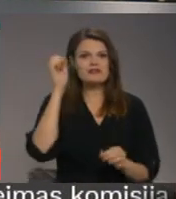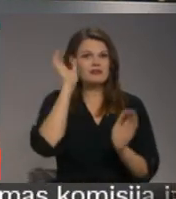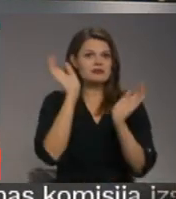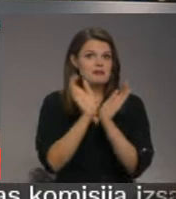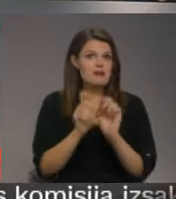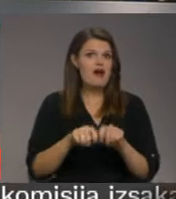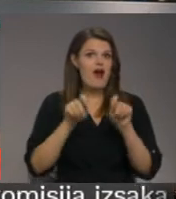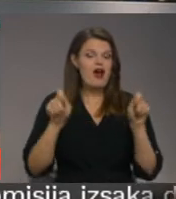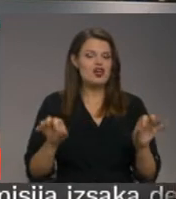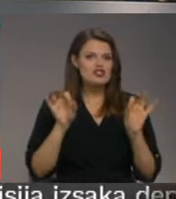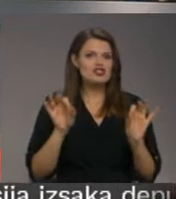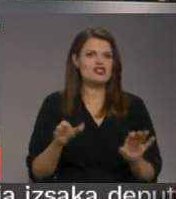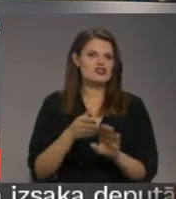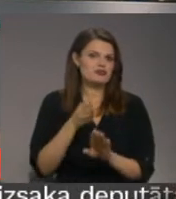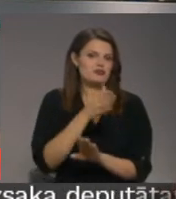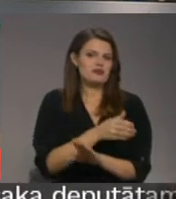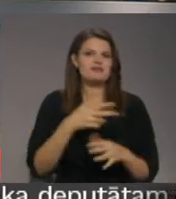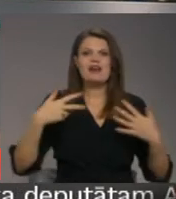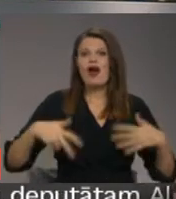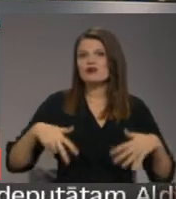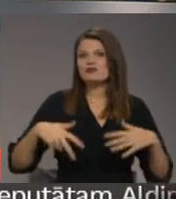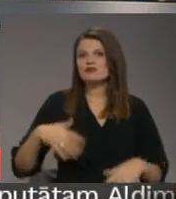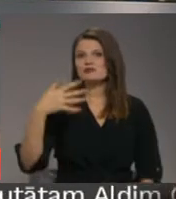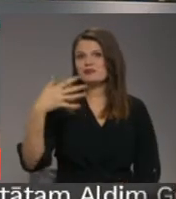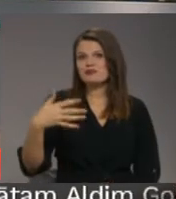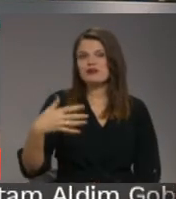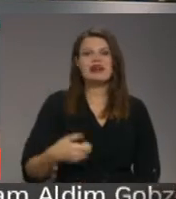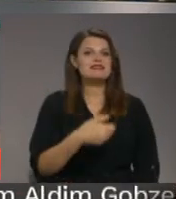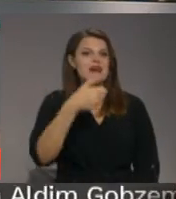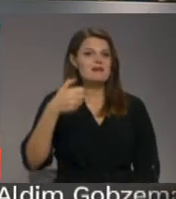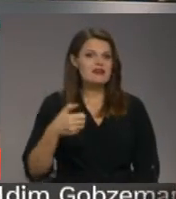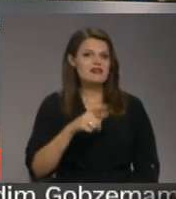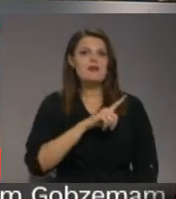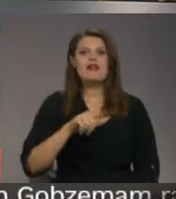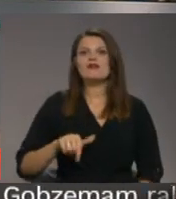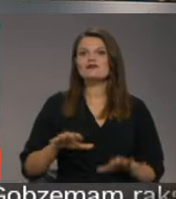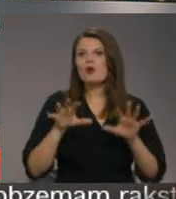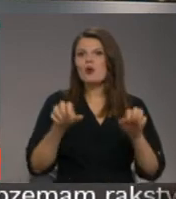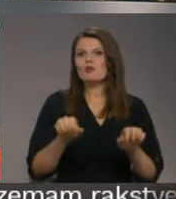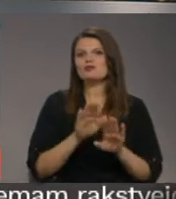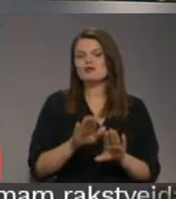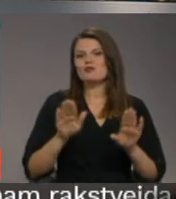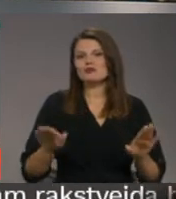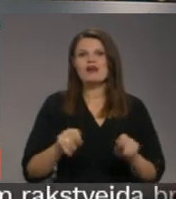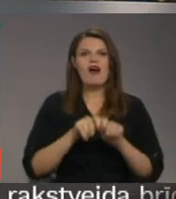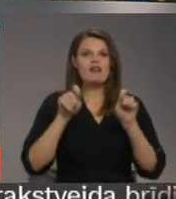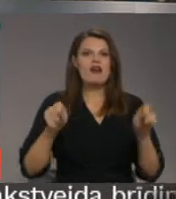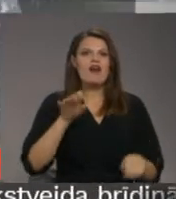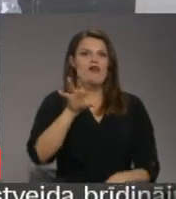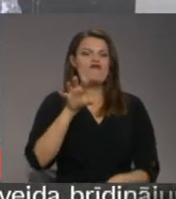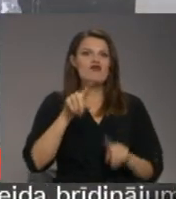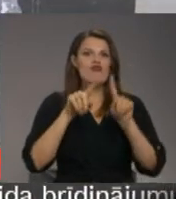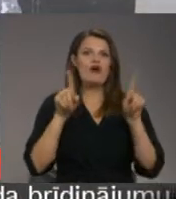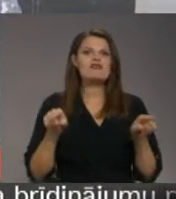pirms 85 gadiem. Latvijas okupācijas muzejā atklāta fotogrāfija izstāde – brīvības piemineklis.